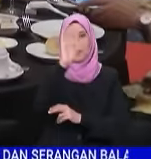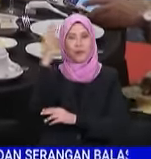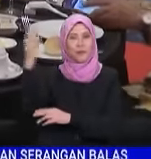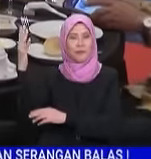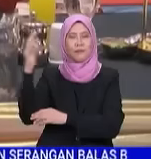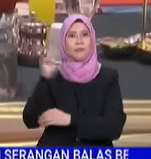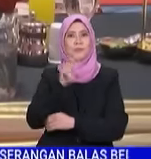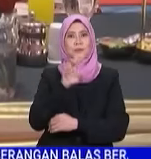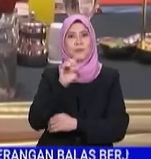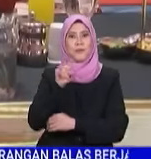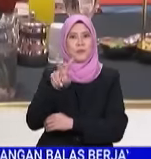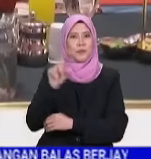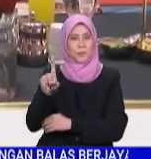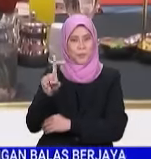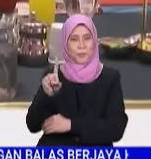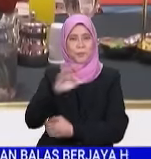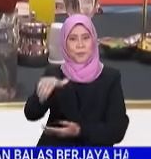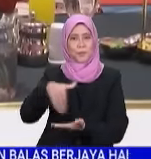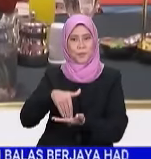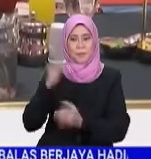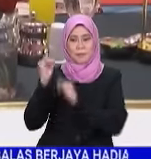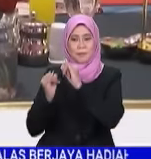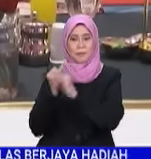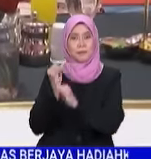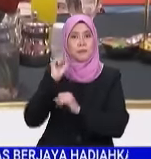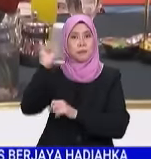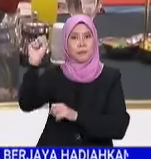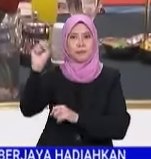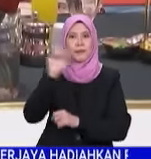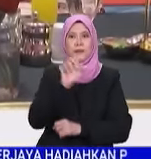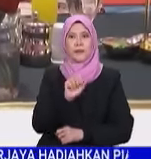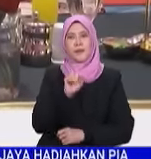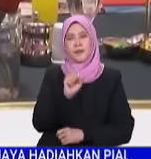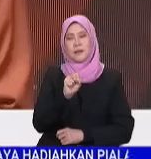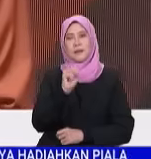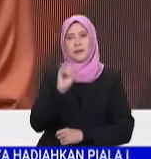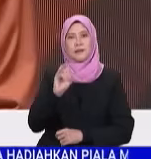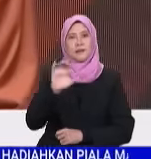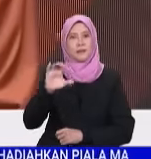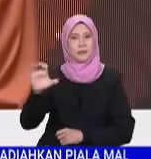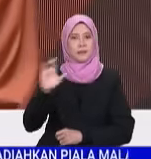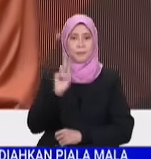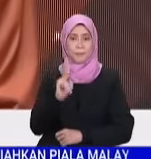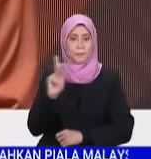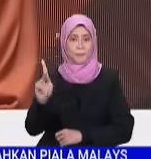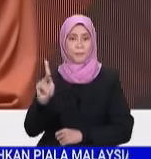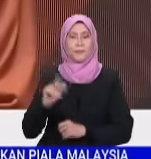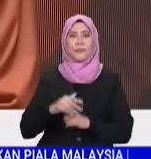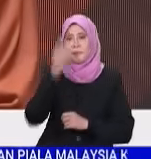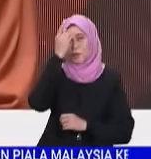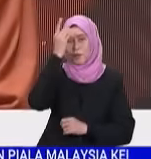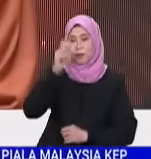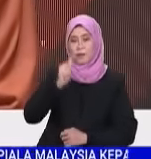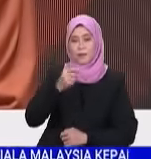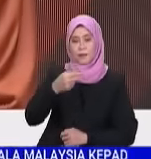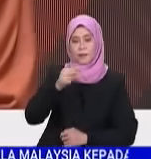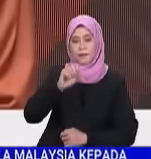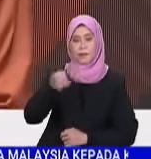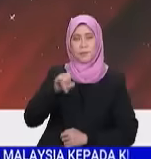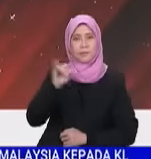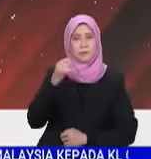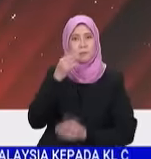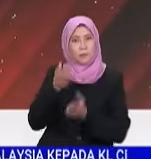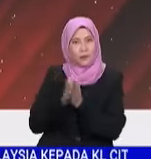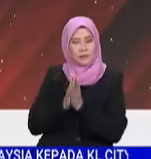2021 di pusat konvensyen antarabangsa Sabah sicc di Kota Kinabalu Datuk Haji J meminta jabatan perhutanan